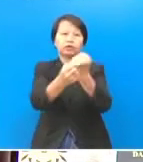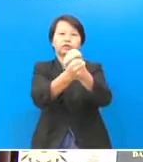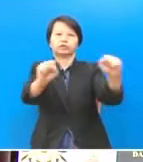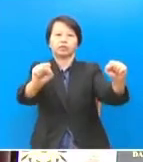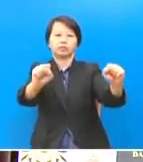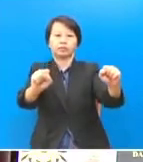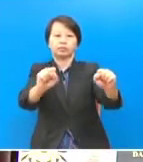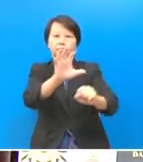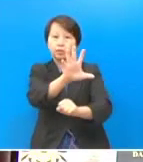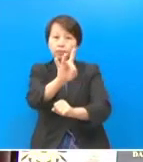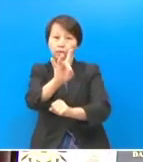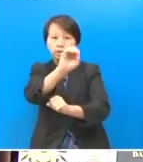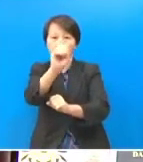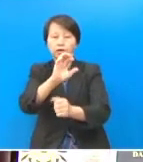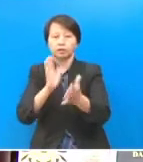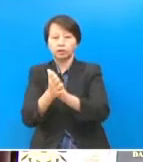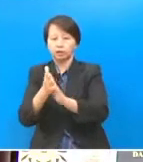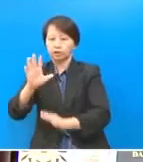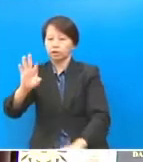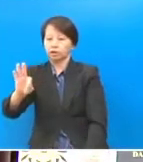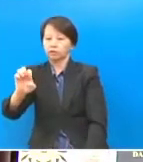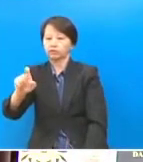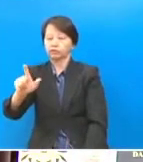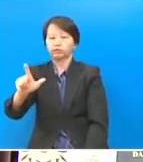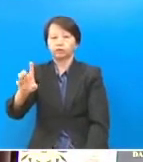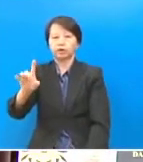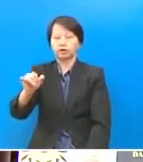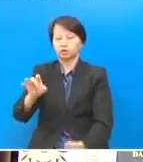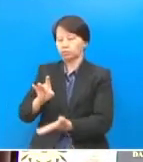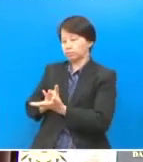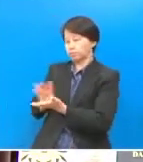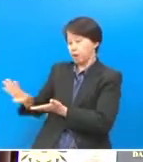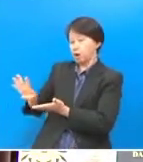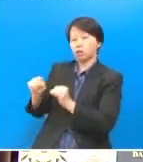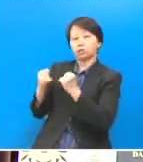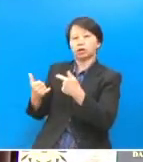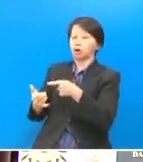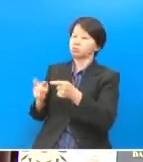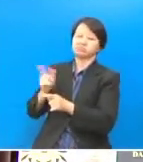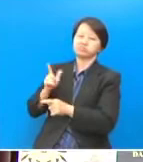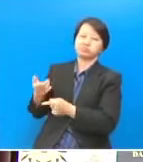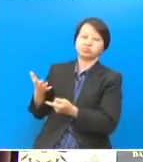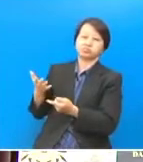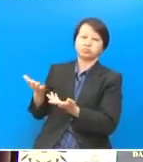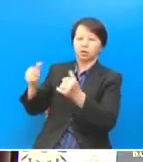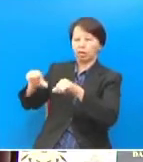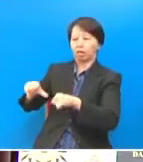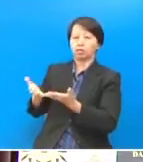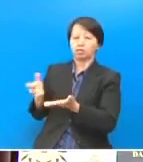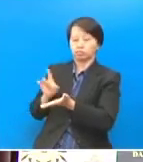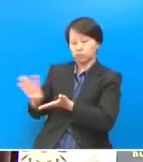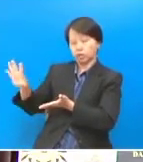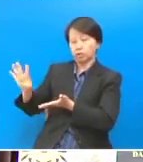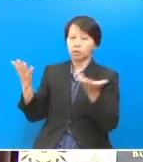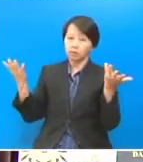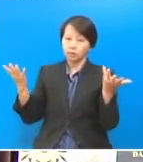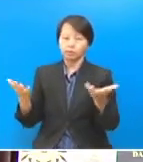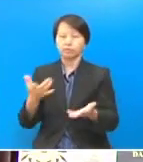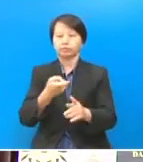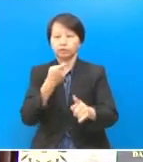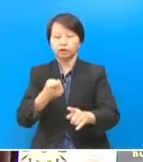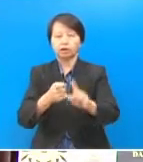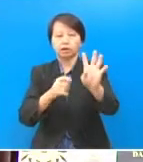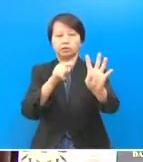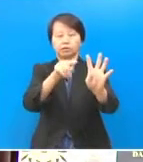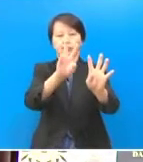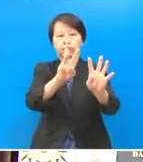demikian atau ada telah pun menamatkan kontrak berkenan tertentu yang betul daripada 46